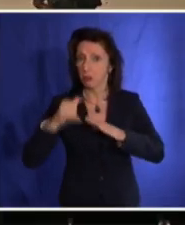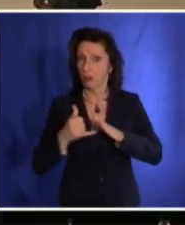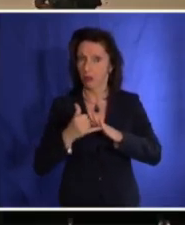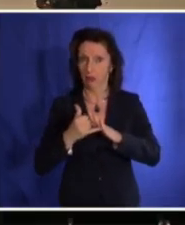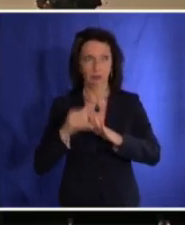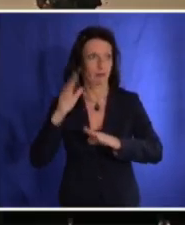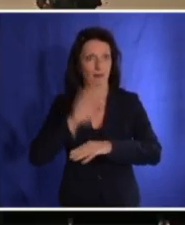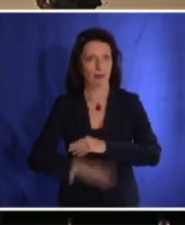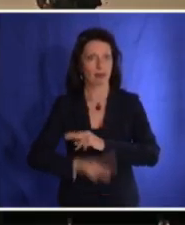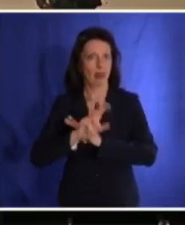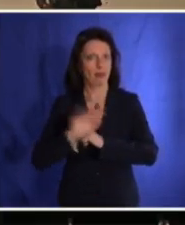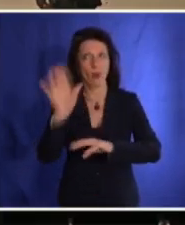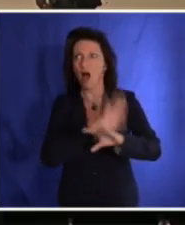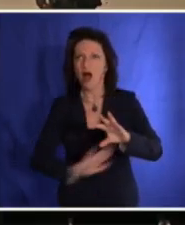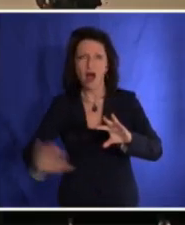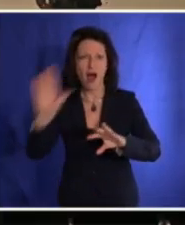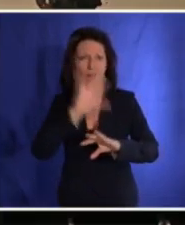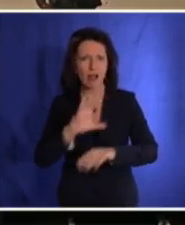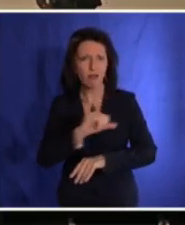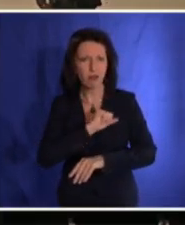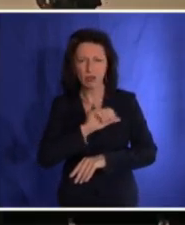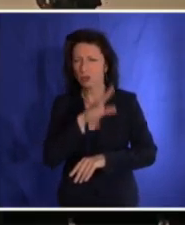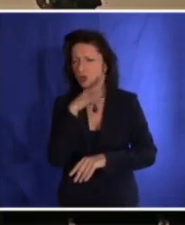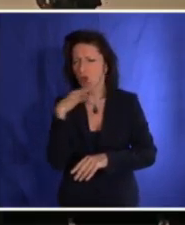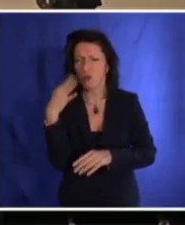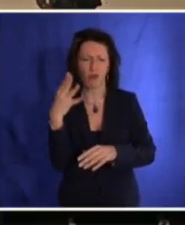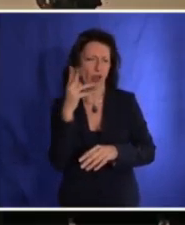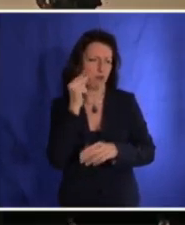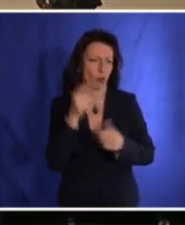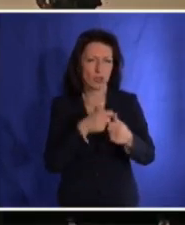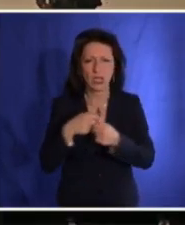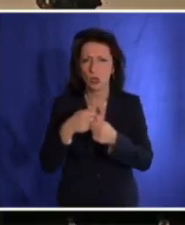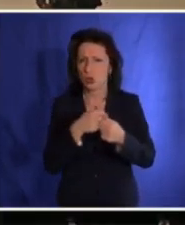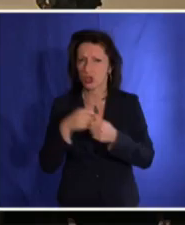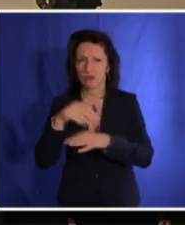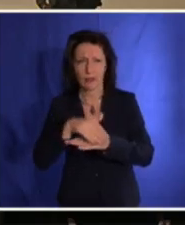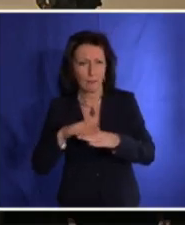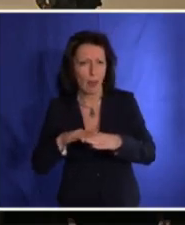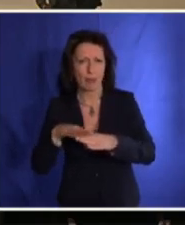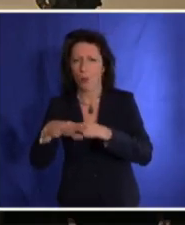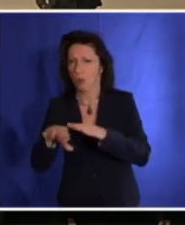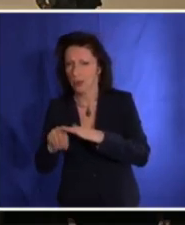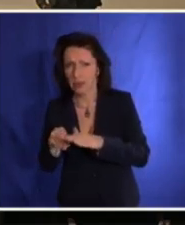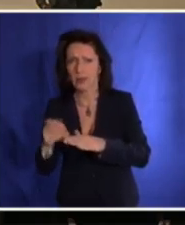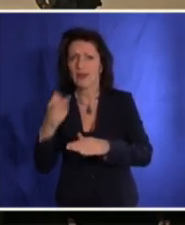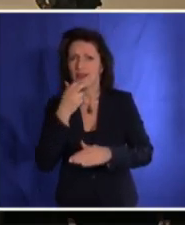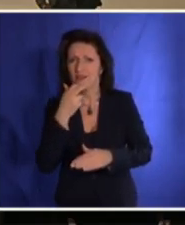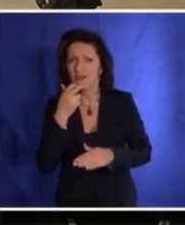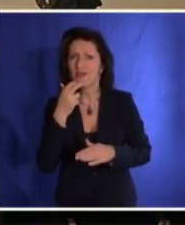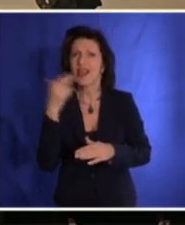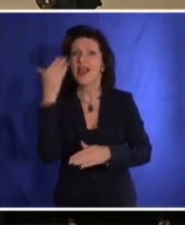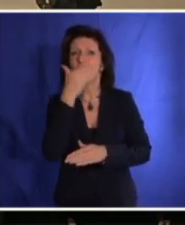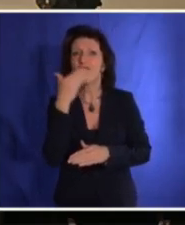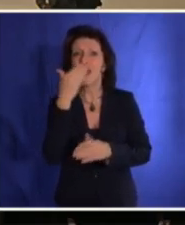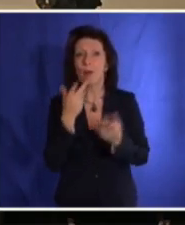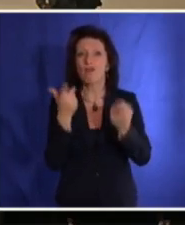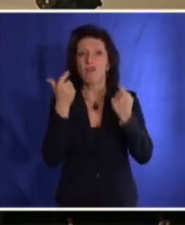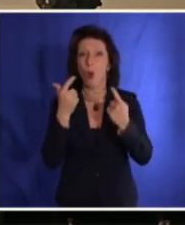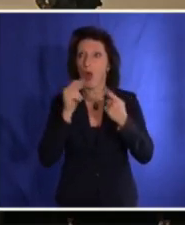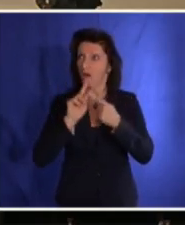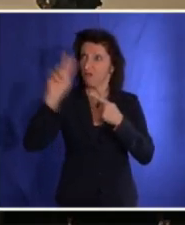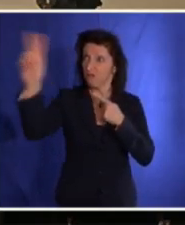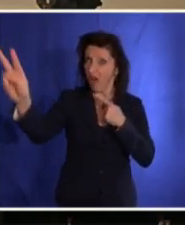Niederösterreich. So viele Gemeinden, so viele Wohnbaugenossenschaften, so viele Unternehmen, die wollen, dass die Wärme aus der Region ist,